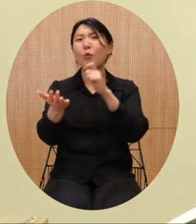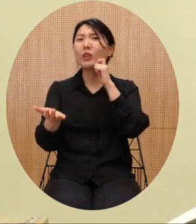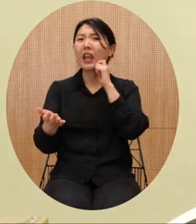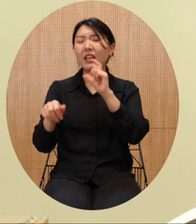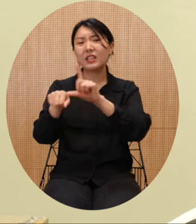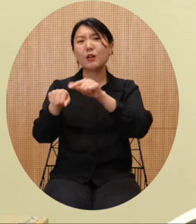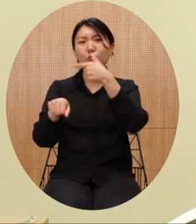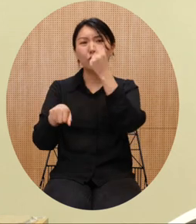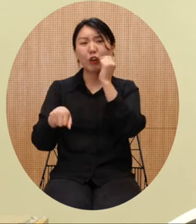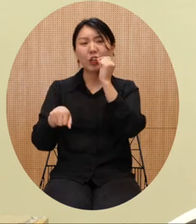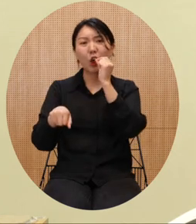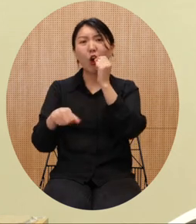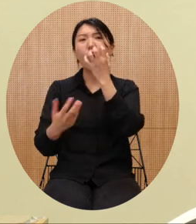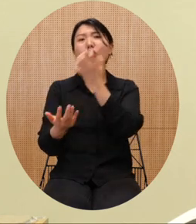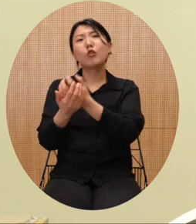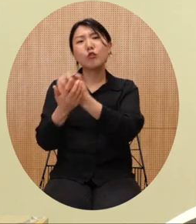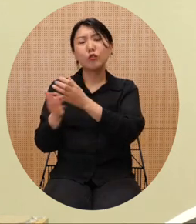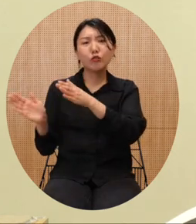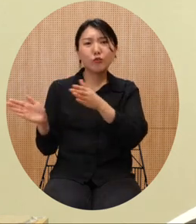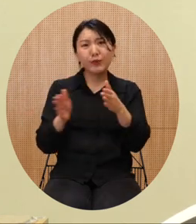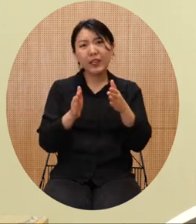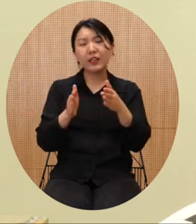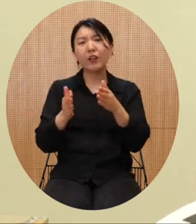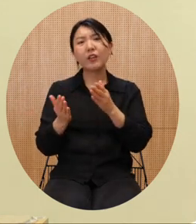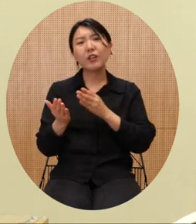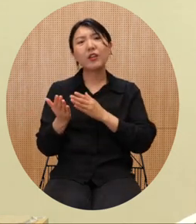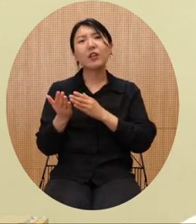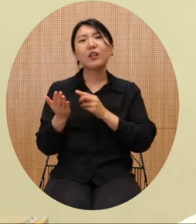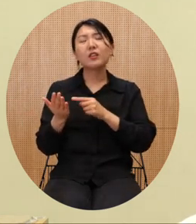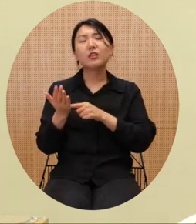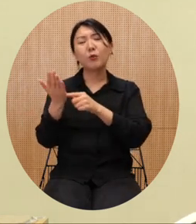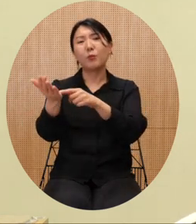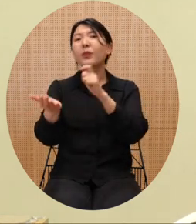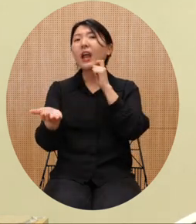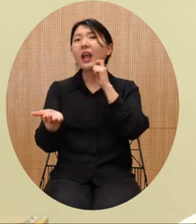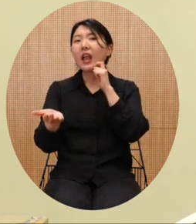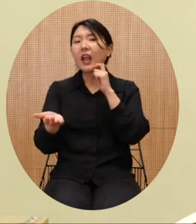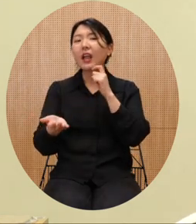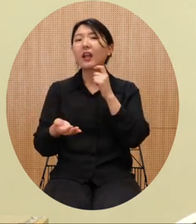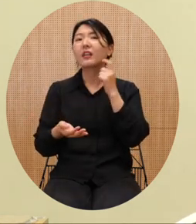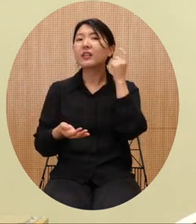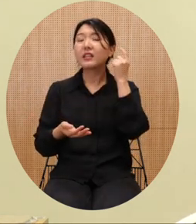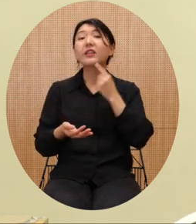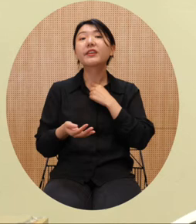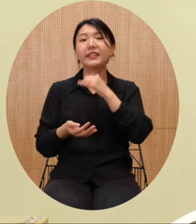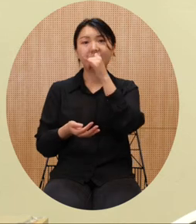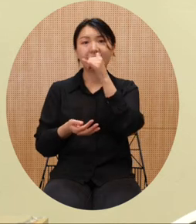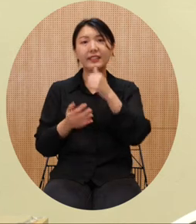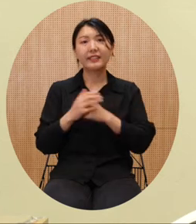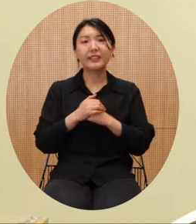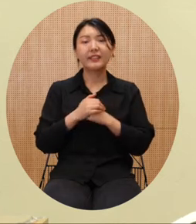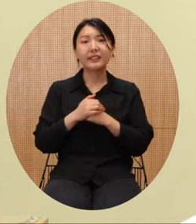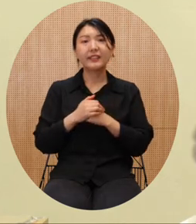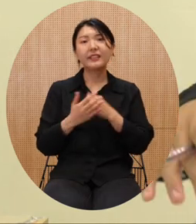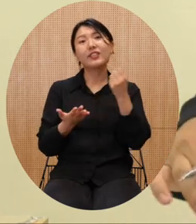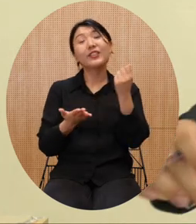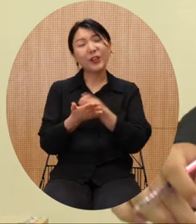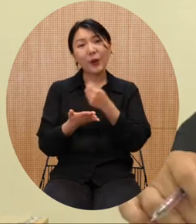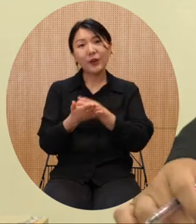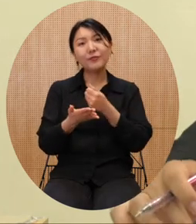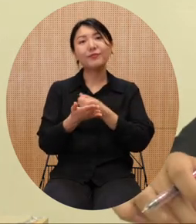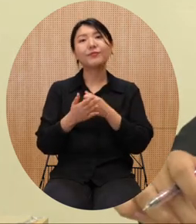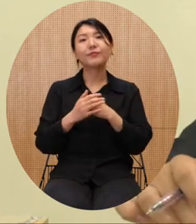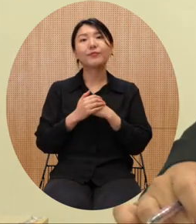없어서 지원 서류를 충분히 만들어서 제출을 못하겠더라 이런 사례들을 저는 들었습니다. 참 안타까운